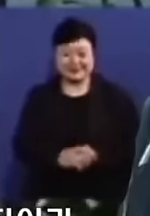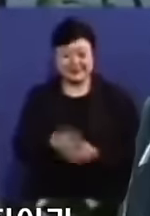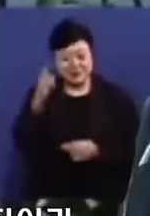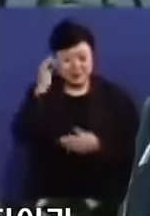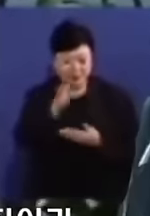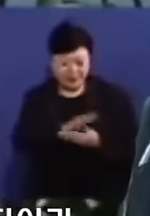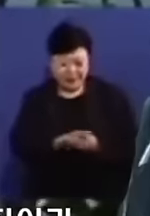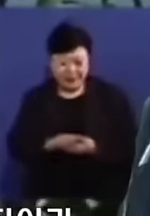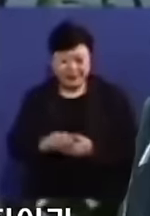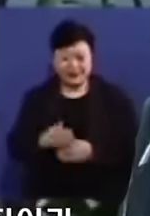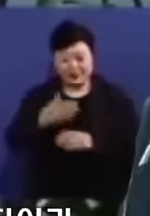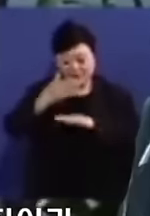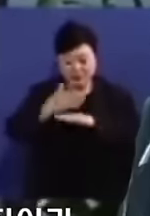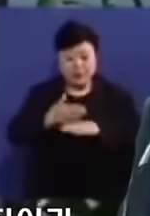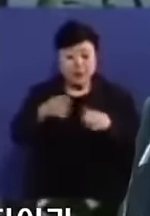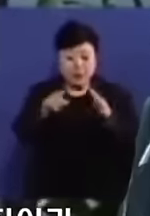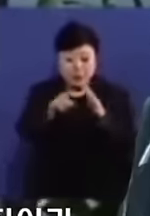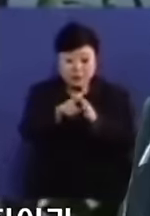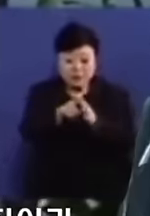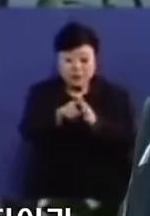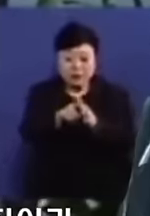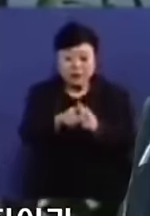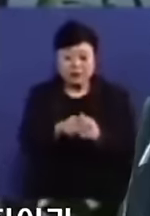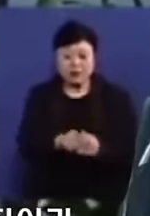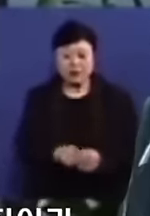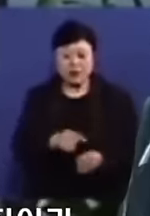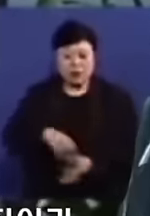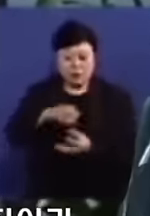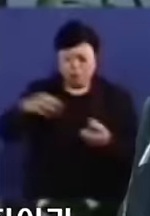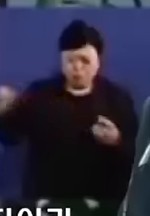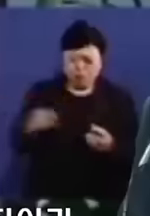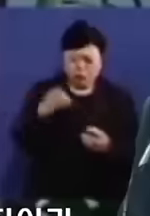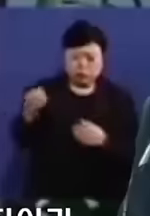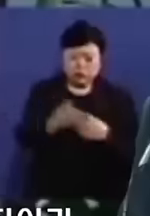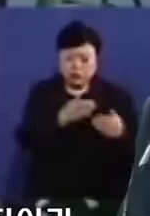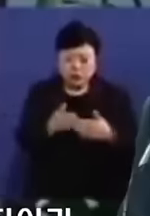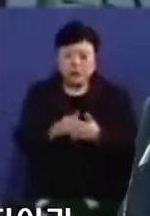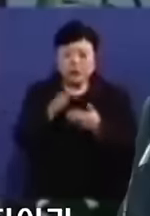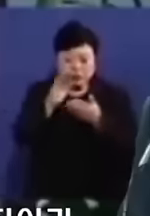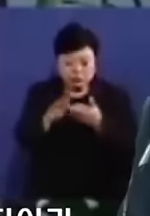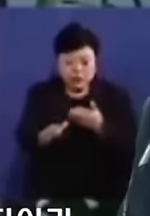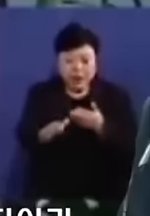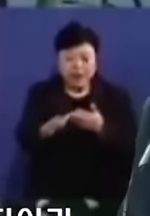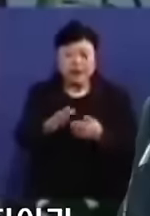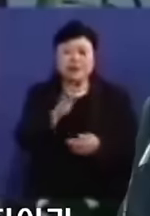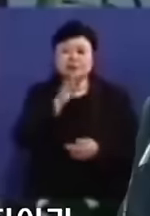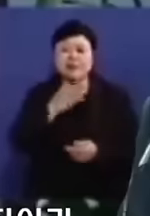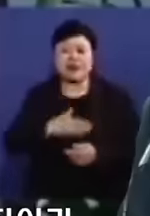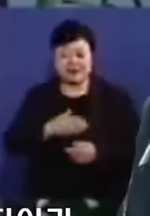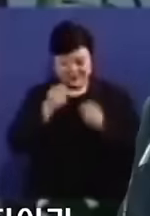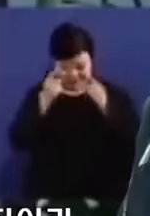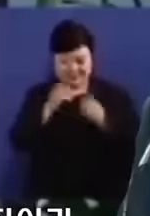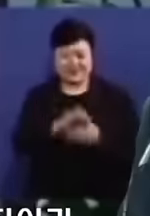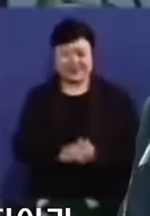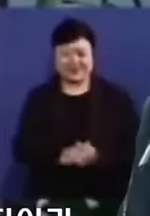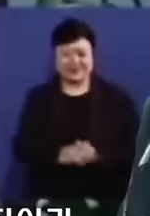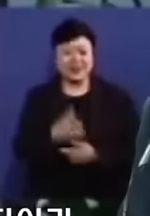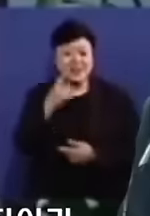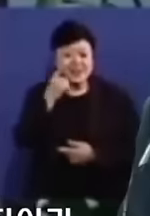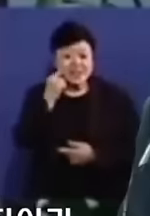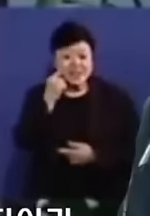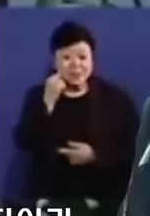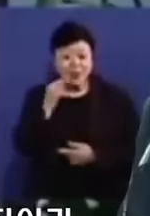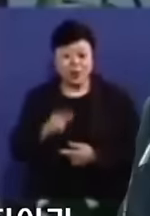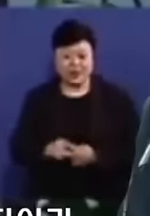평온함을 감사하려면 폭풍우를 당해보아야 알아요. 제가 이번에 일본